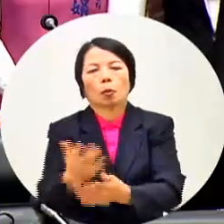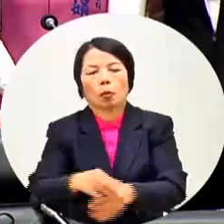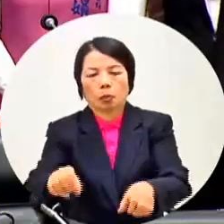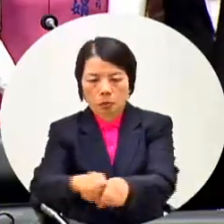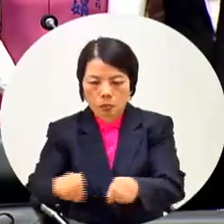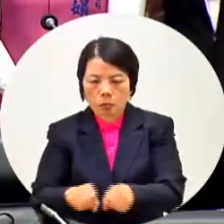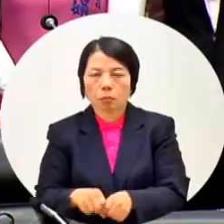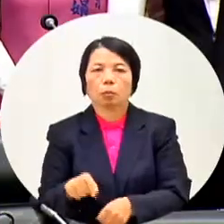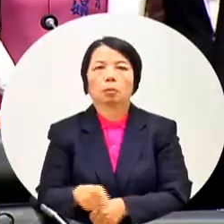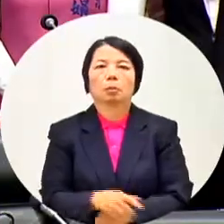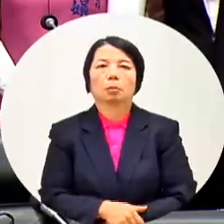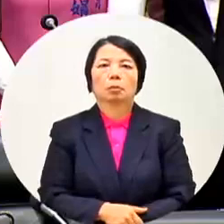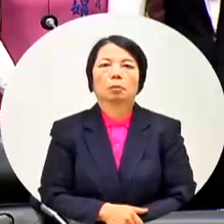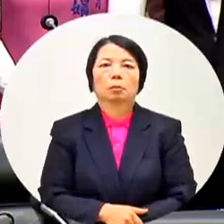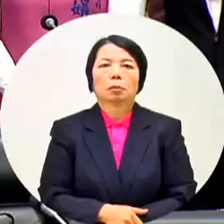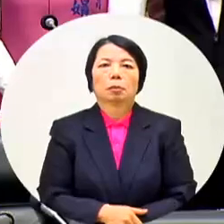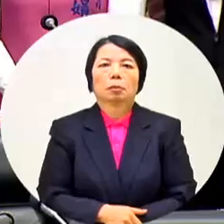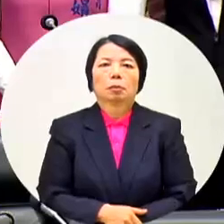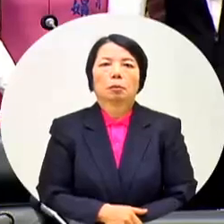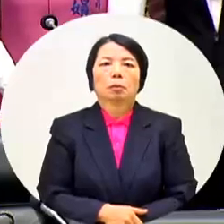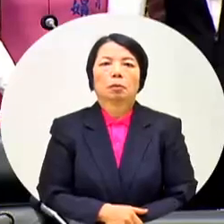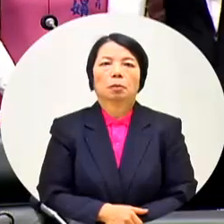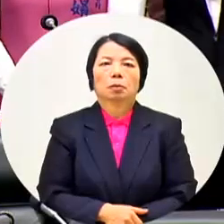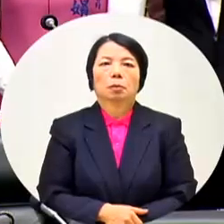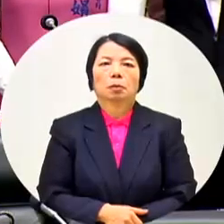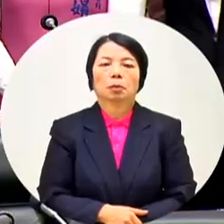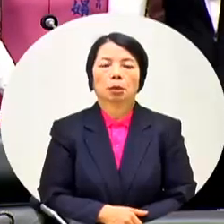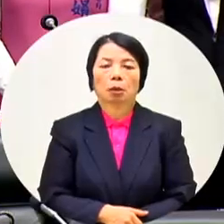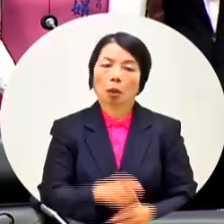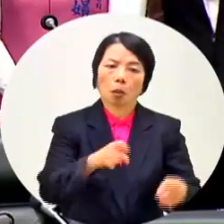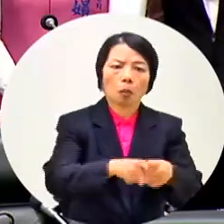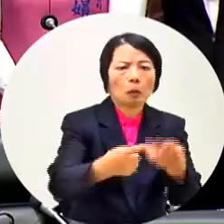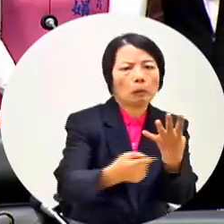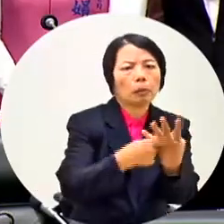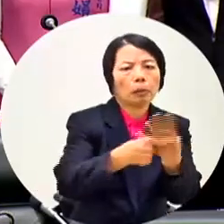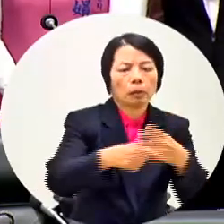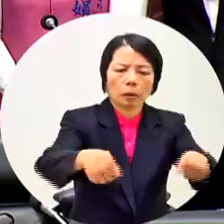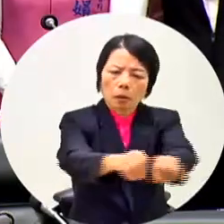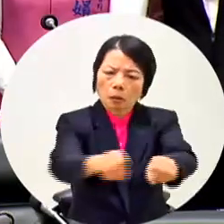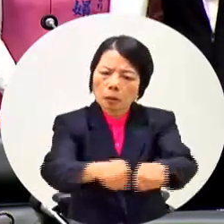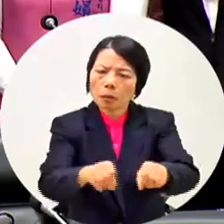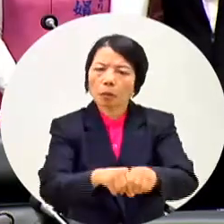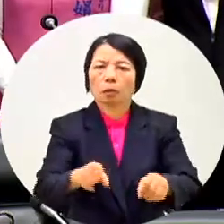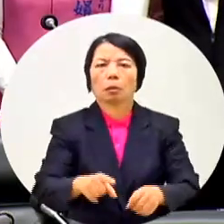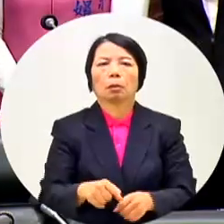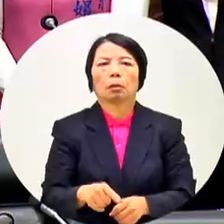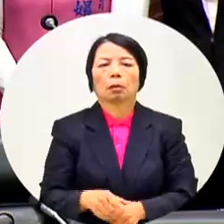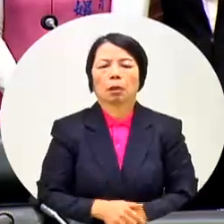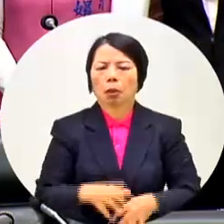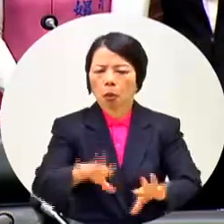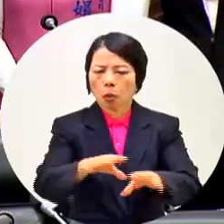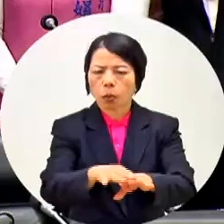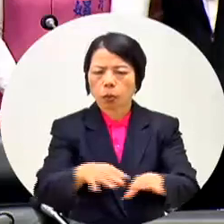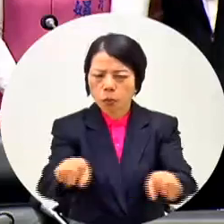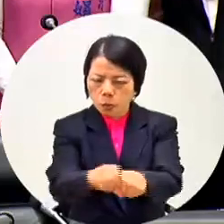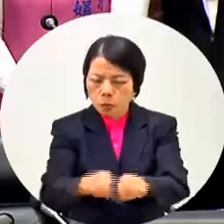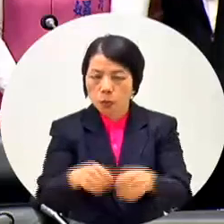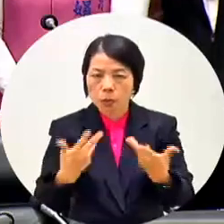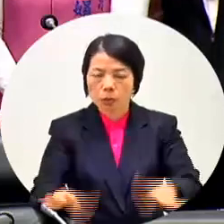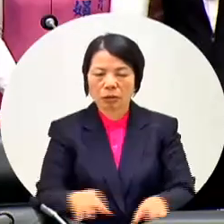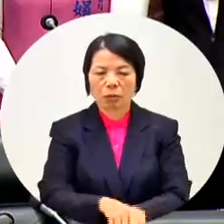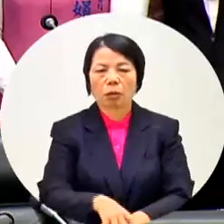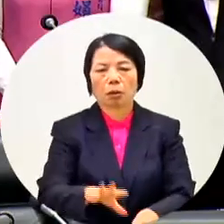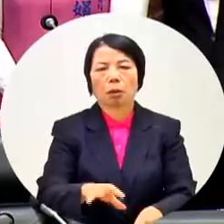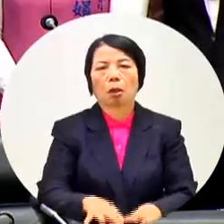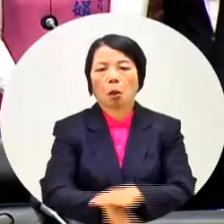些工业管线，这几个天坑有多少是因为地底下管线的破裂而